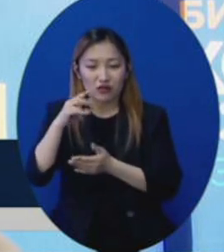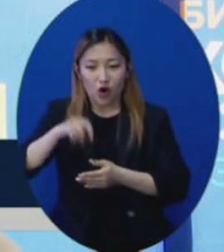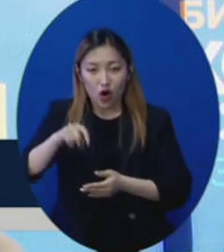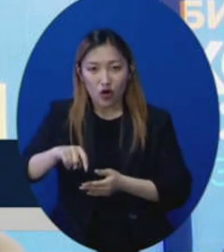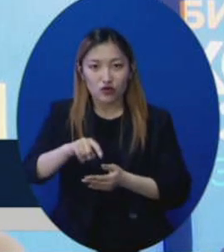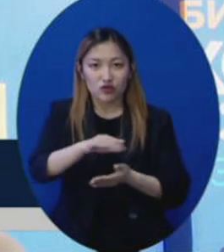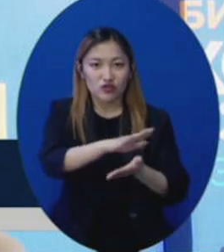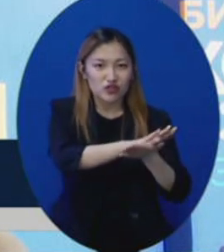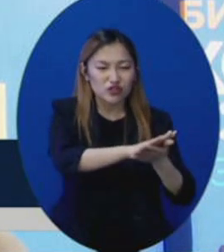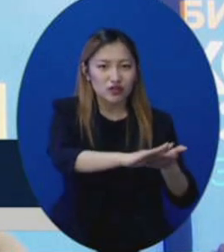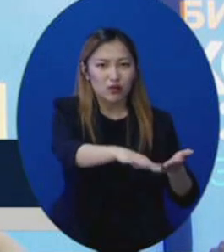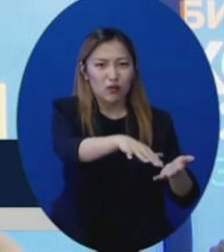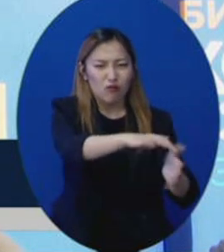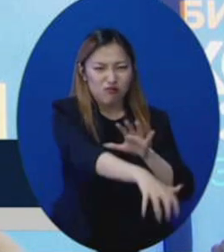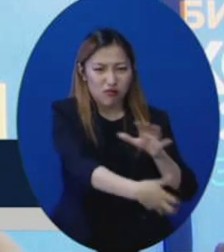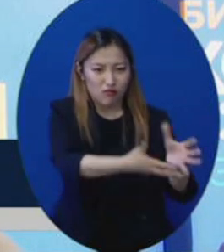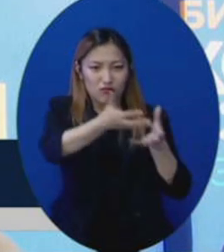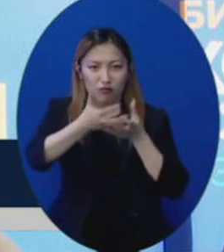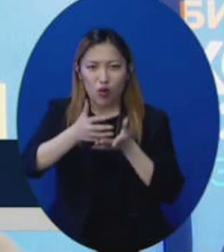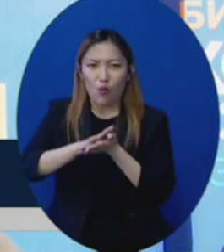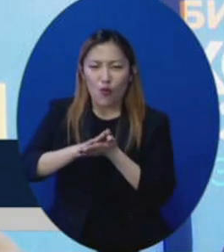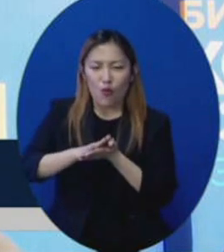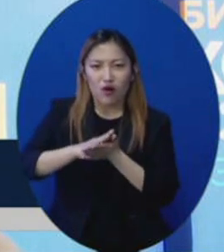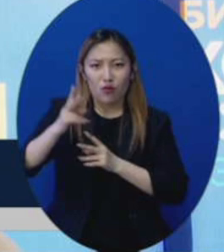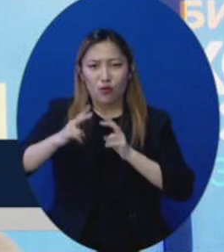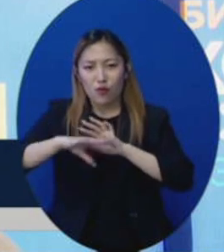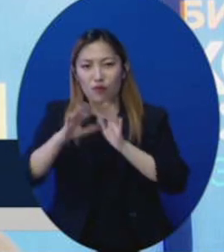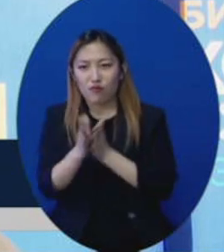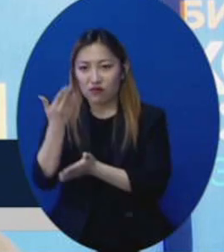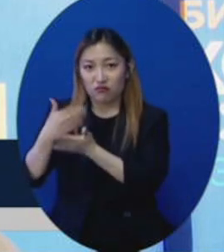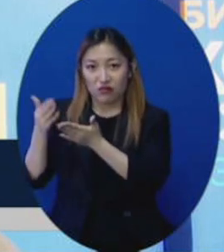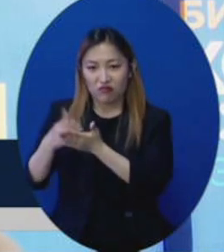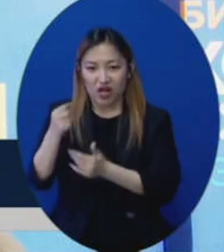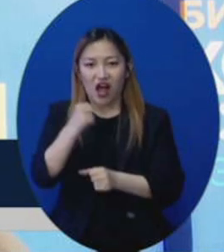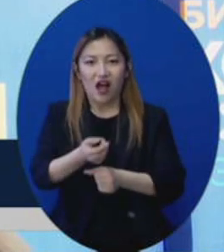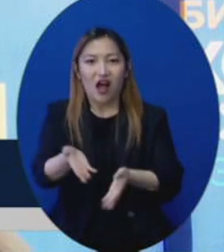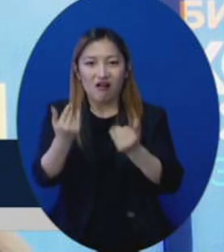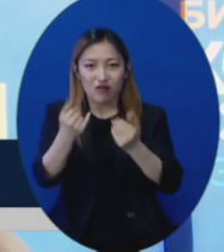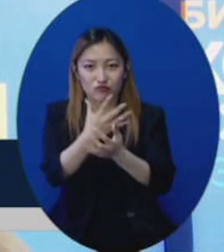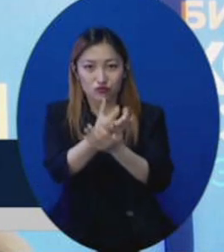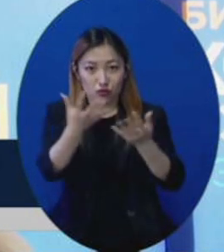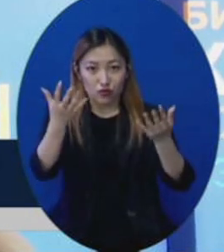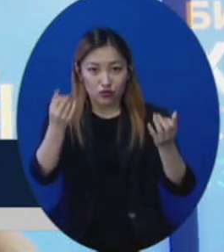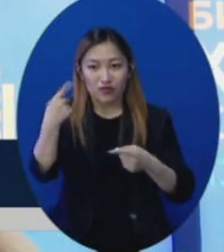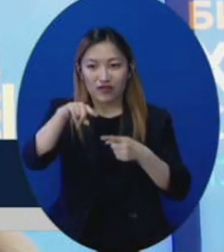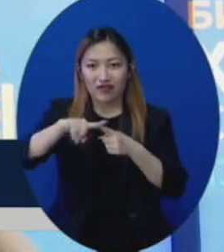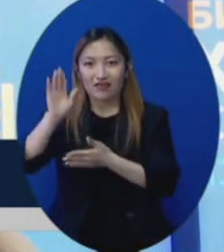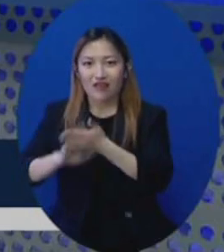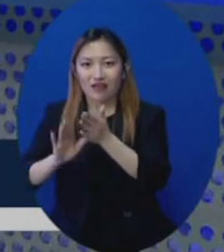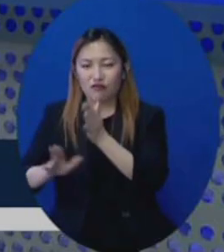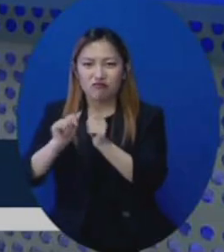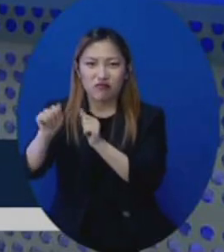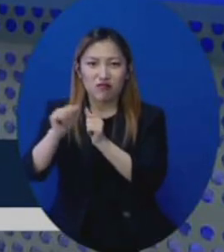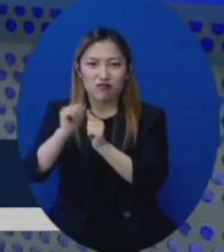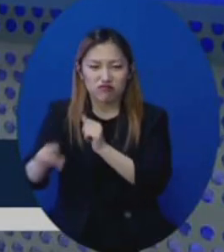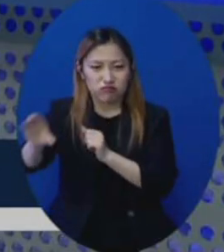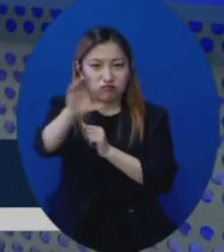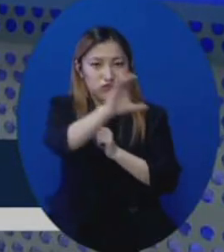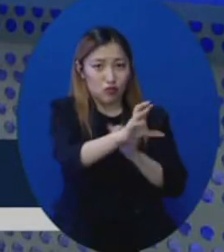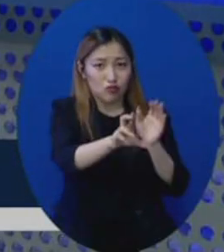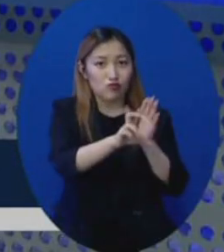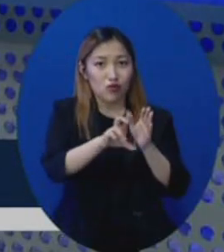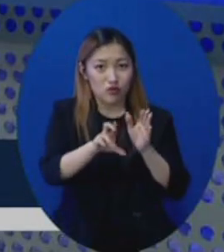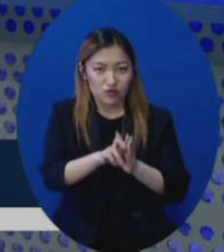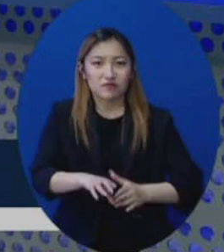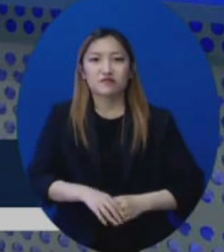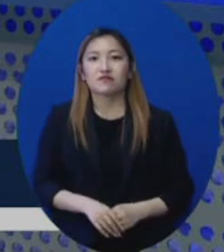Энэ нэг хэсэндээ одоо юу гэдгийг ажлын байрыг нэмэгдүүлсэн. За мөн одоо татварын одоо орлогыг нэмэгдүүлсэн ийм аймаг. Томоохон бүтээн байгуулалтуудаас